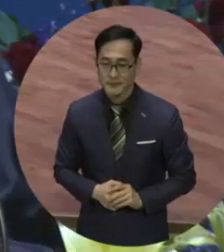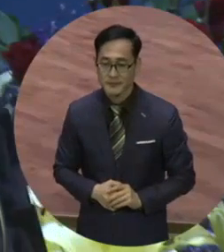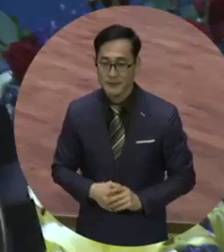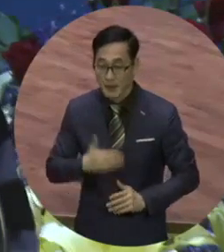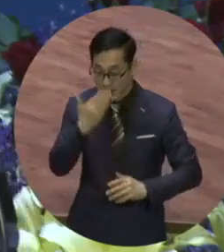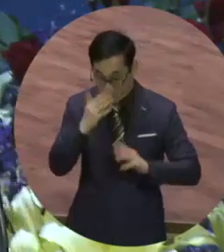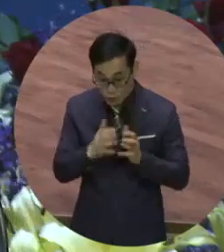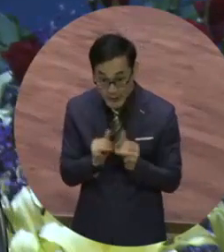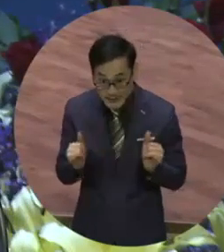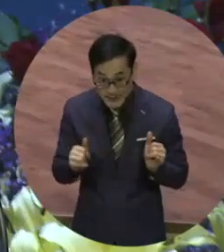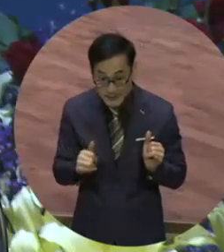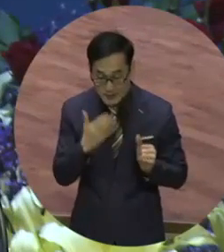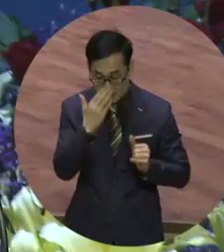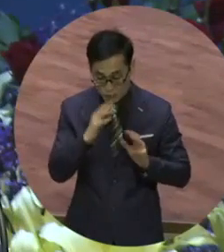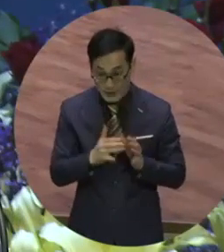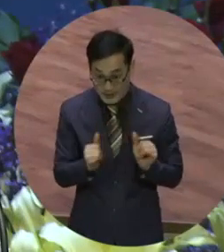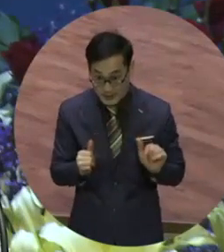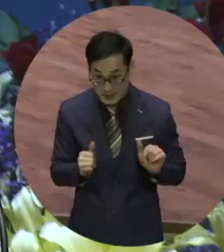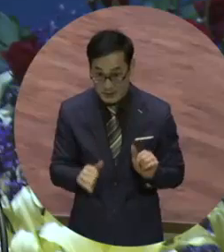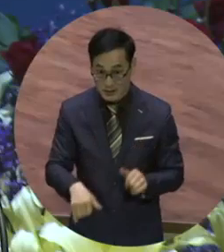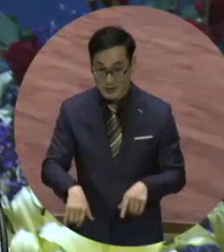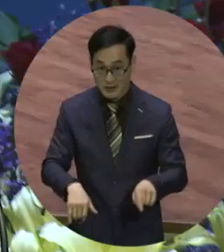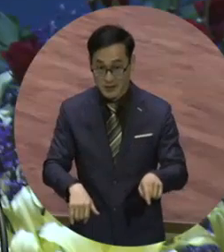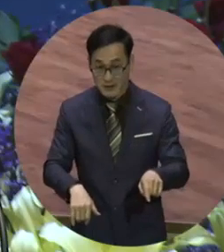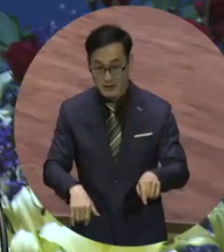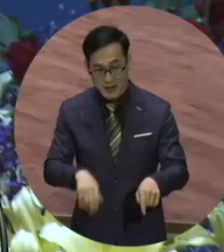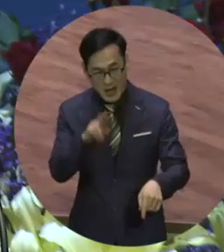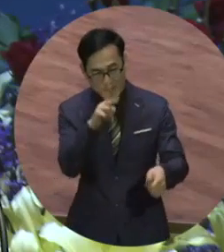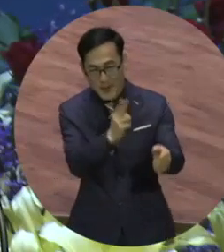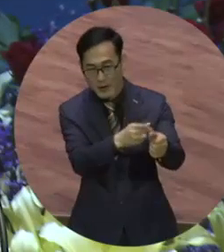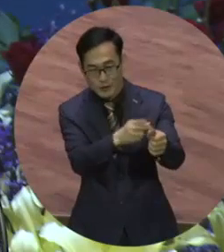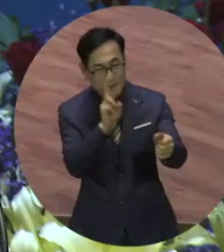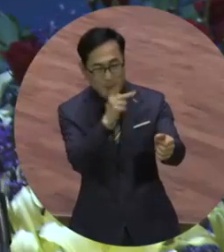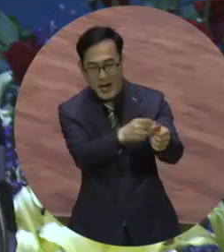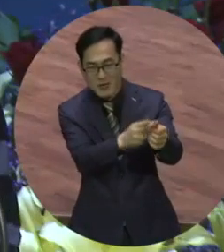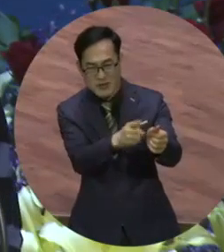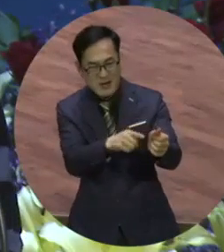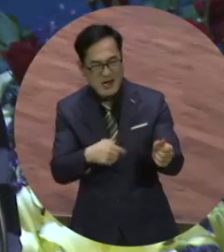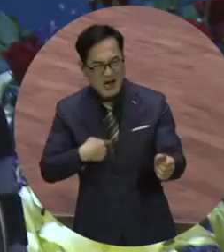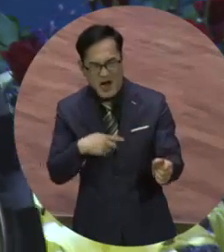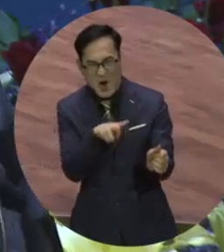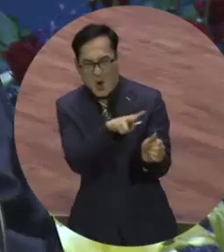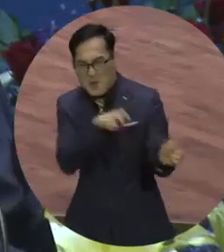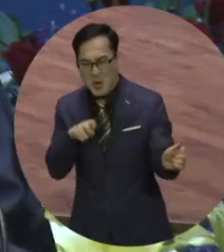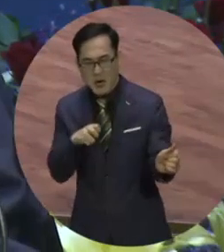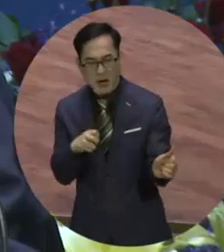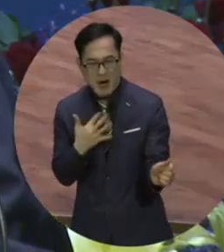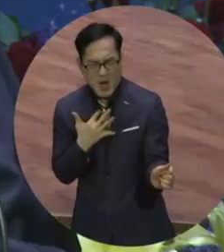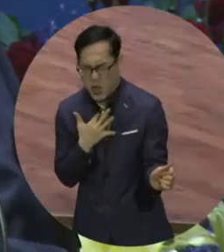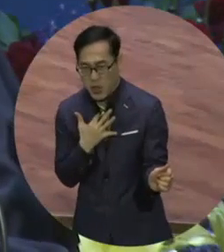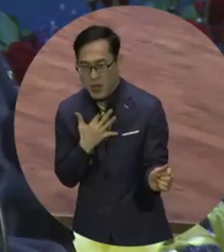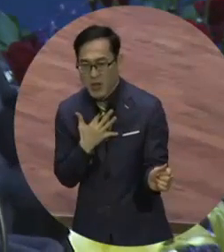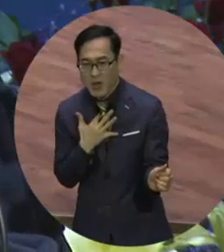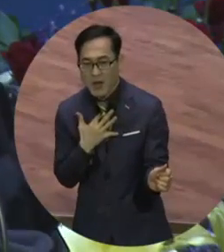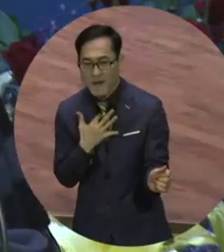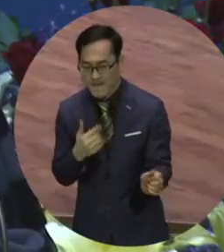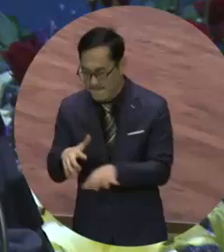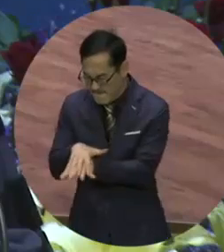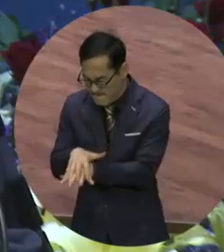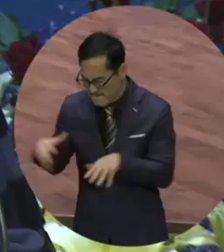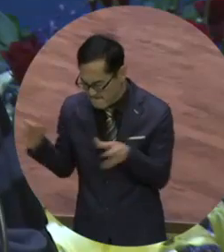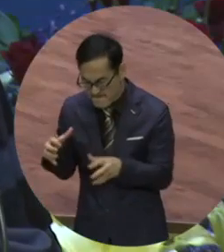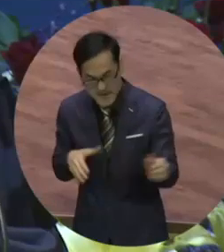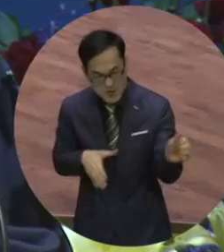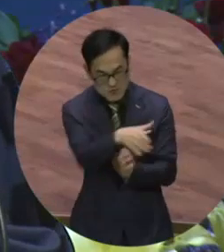왜 그렇게 바울을 미워하고 바울을 죽이겠다고 그렇게 결사대를